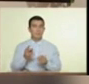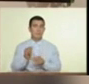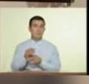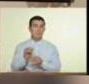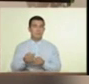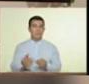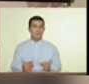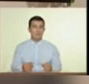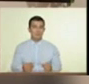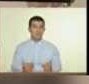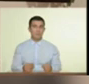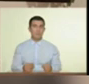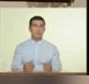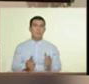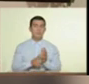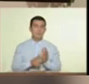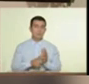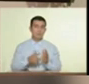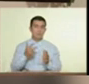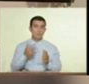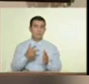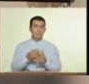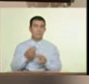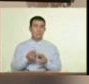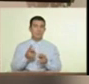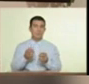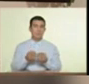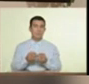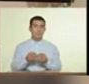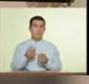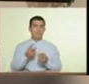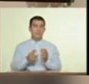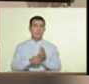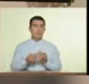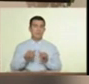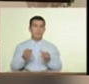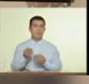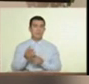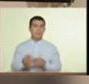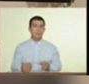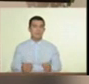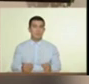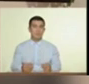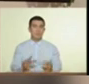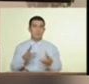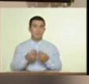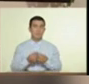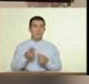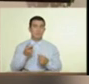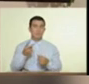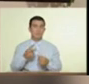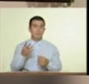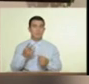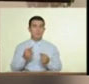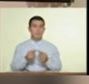mumkin. Demak, 7 ni 30 ga ko'paytirsak 210, 7 ni 2 ga ko'paytirsak 14 va yig'inda 224